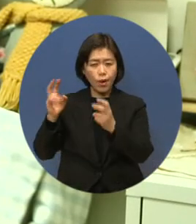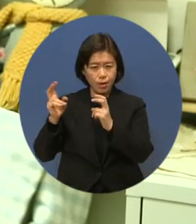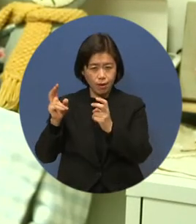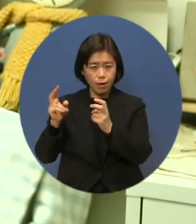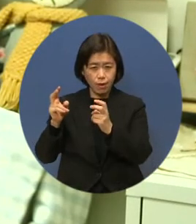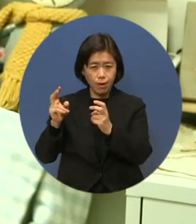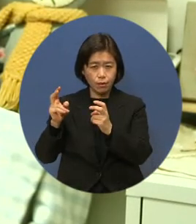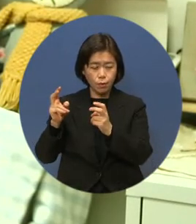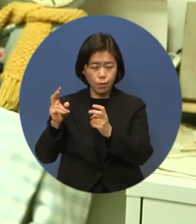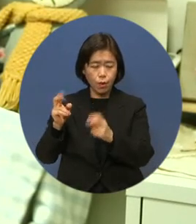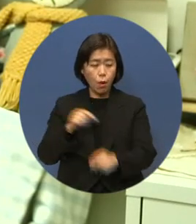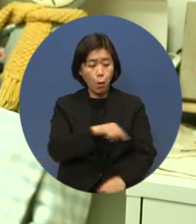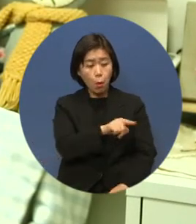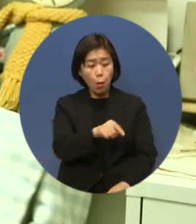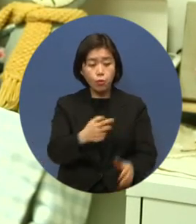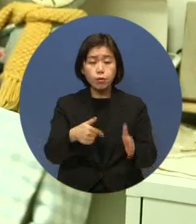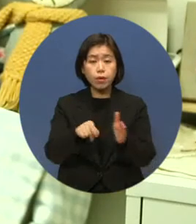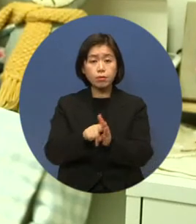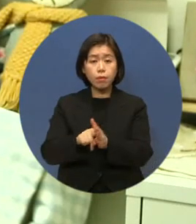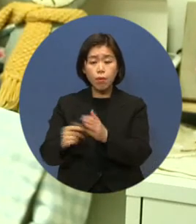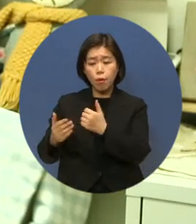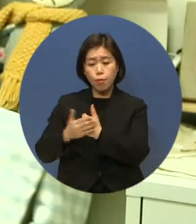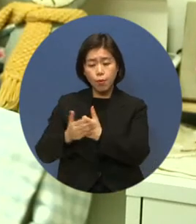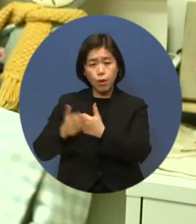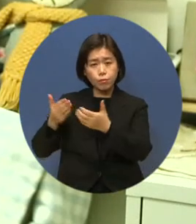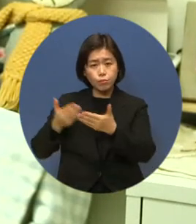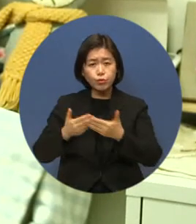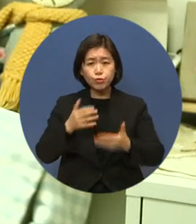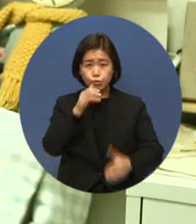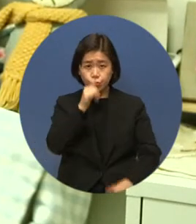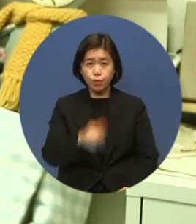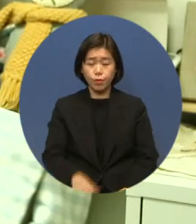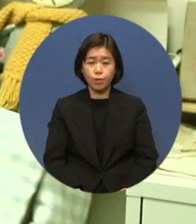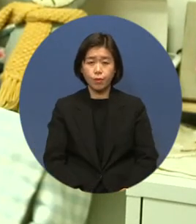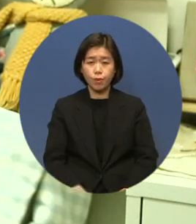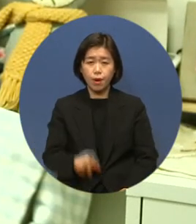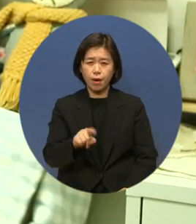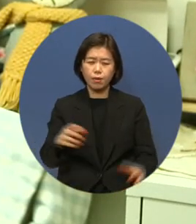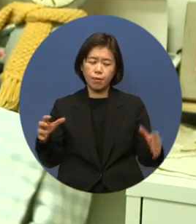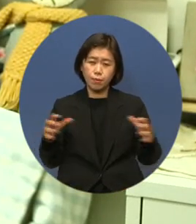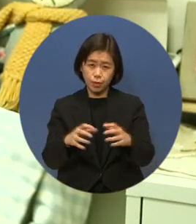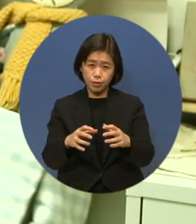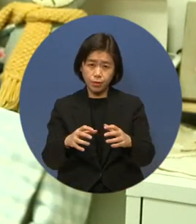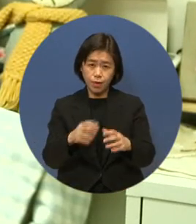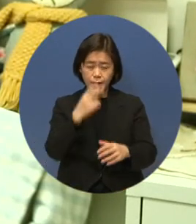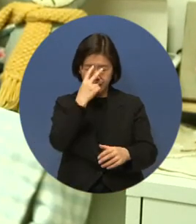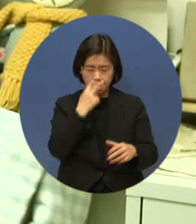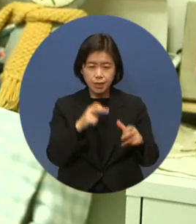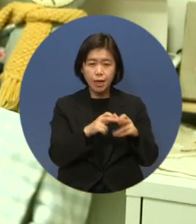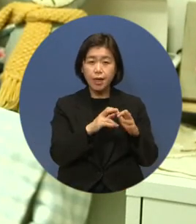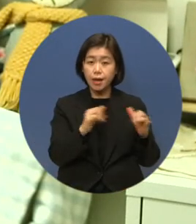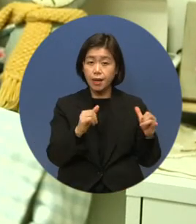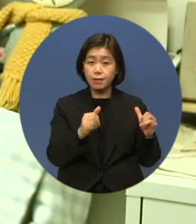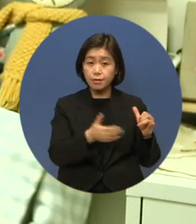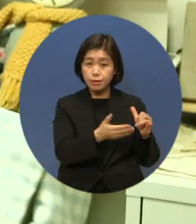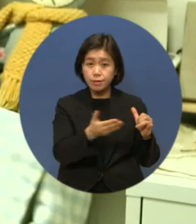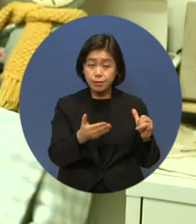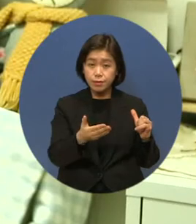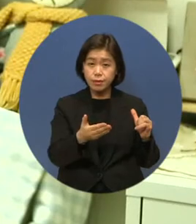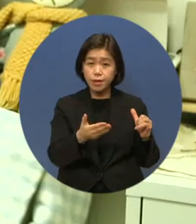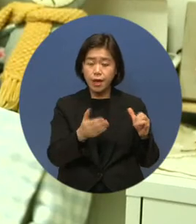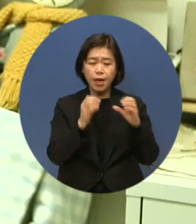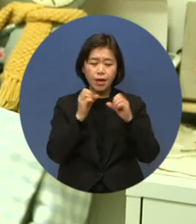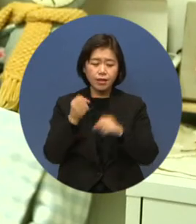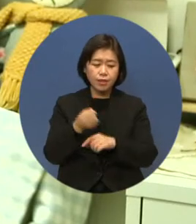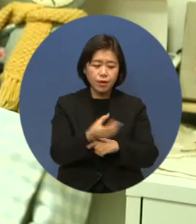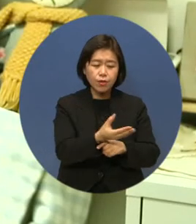이 친구들을 위해서 참여를 해주시는 거잖아요. 이런 것들을 모아서 아이들에게 전달할 수